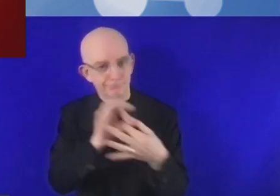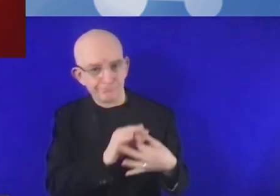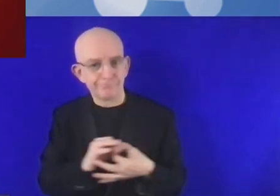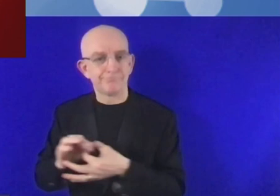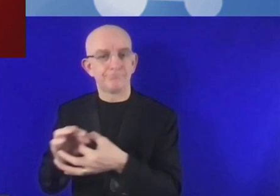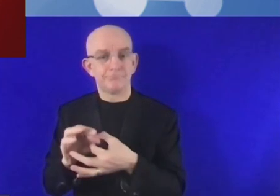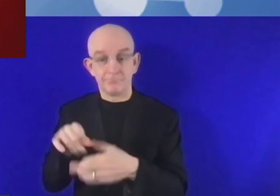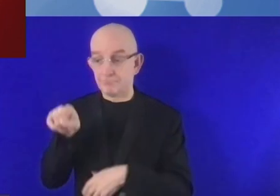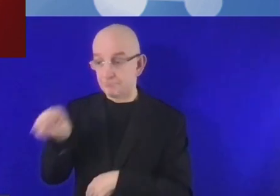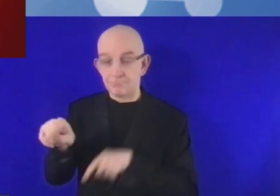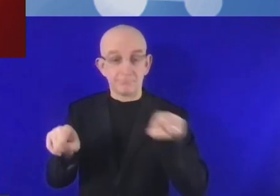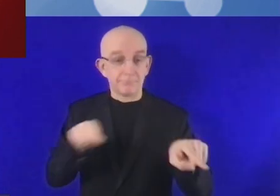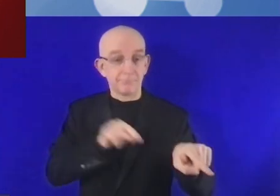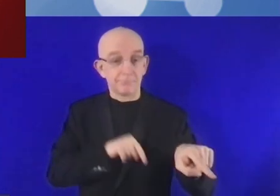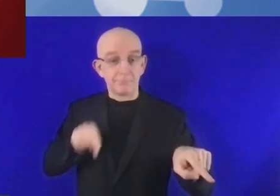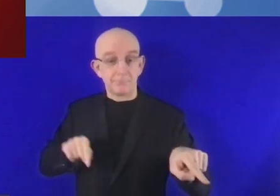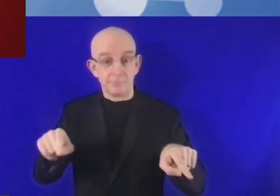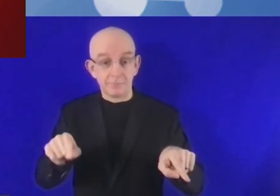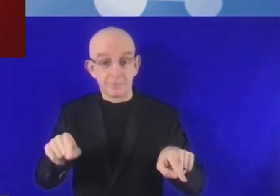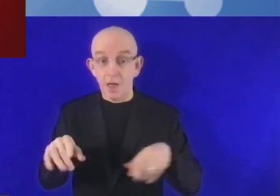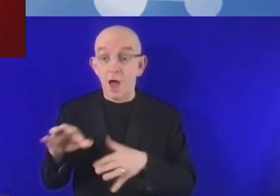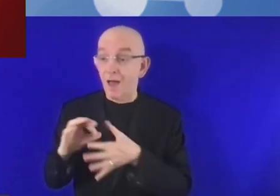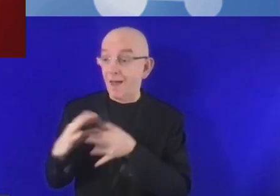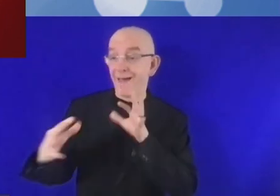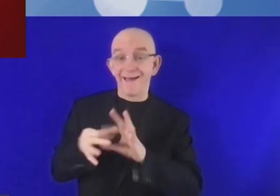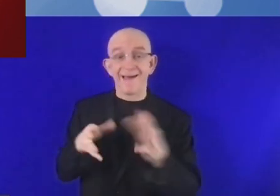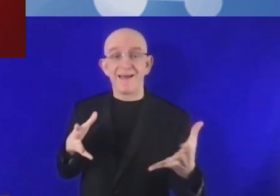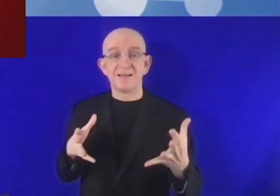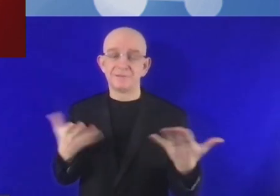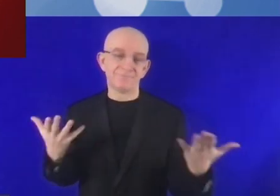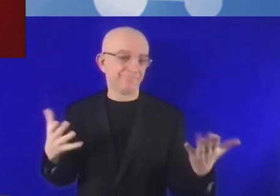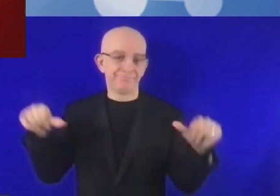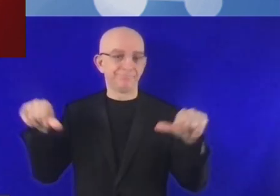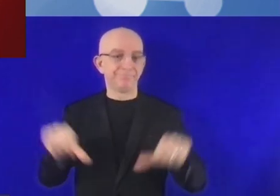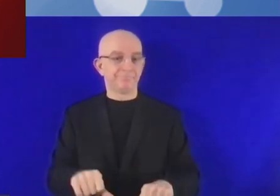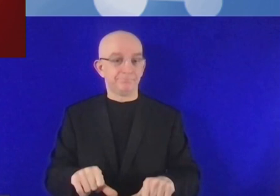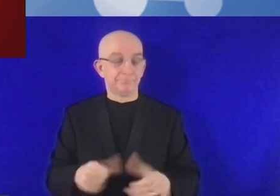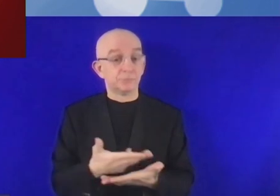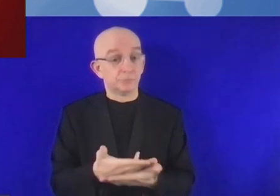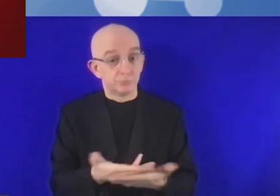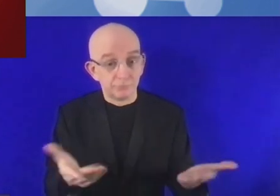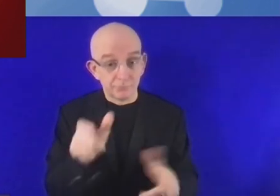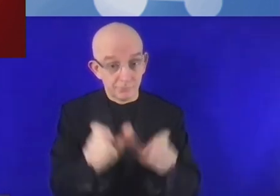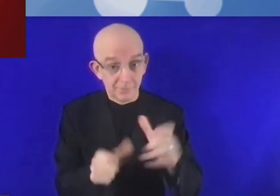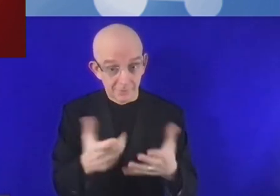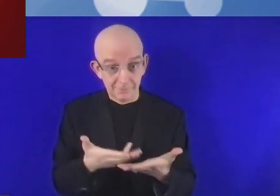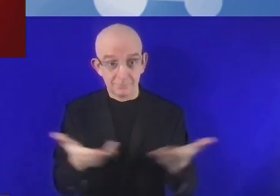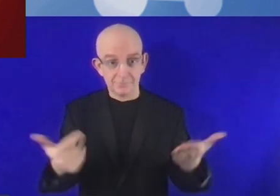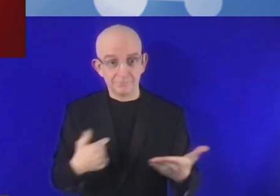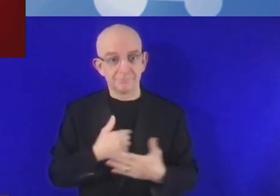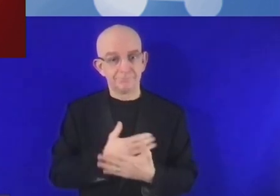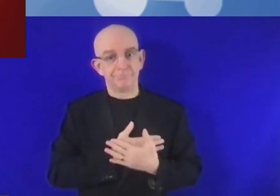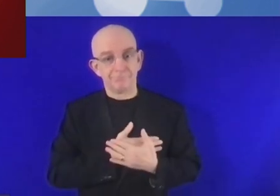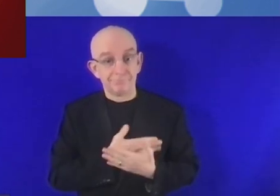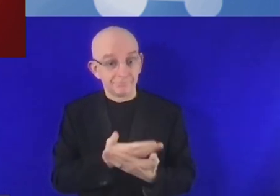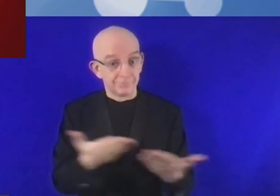razie nie odniesiemy sukcesu. Drodzy uczestnicy szczytu cyfrowego ONZ, Bardzo